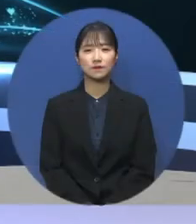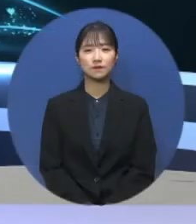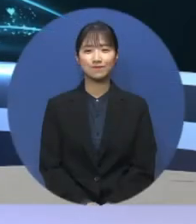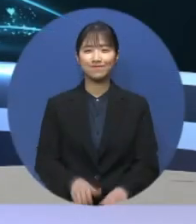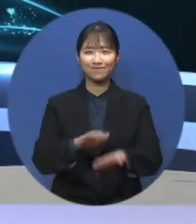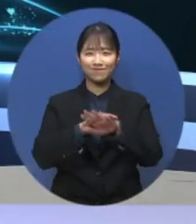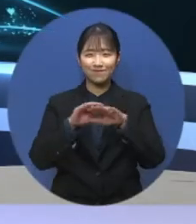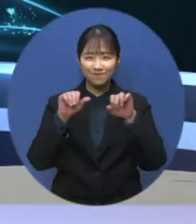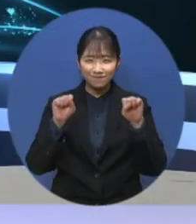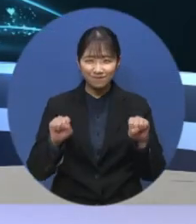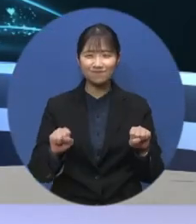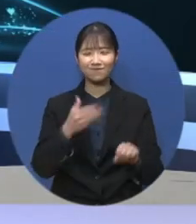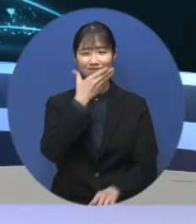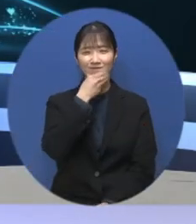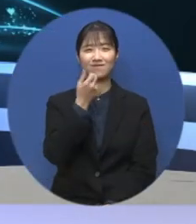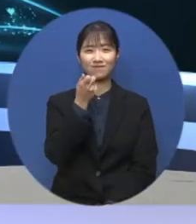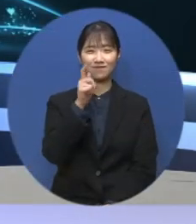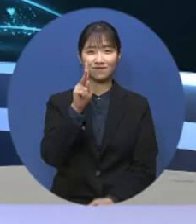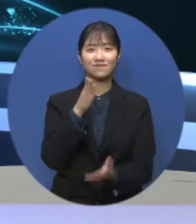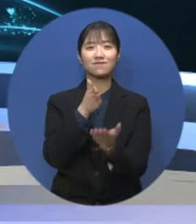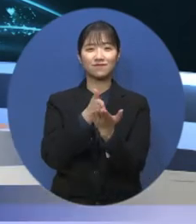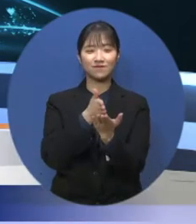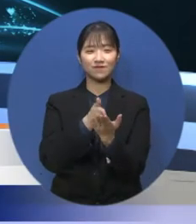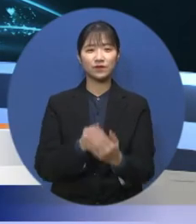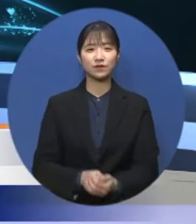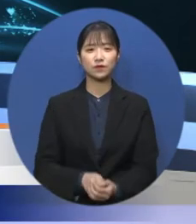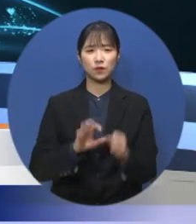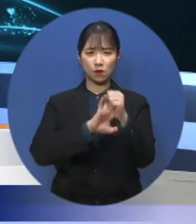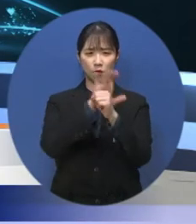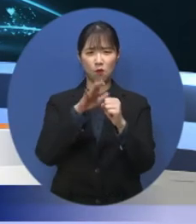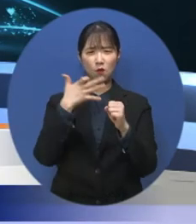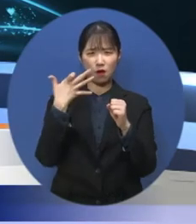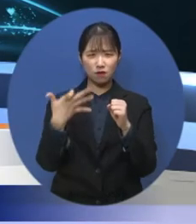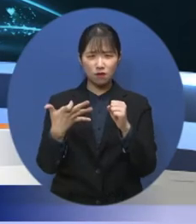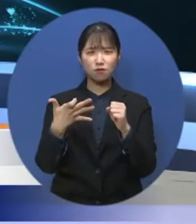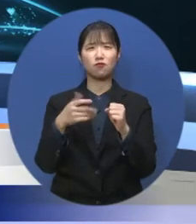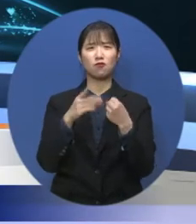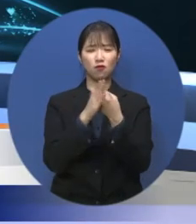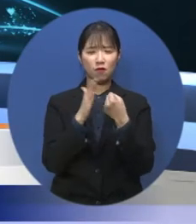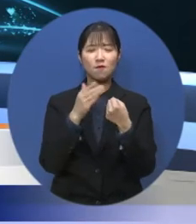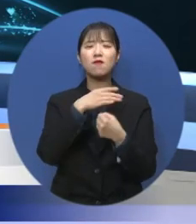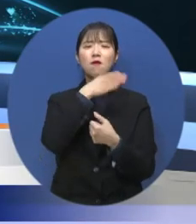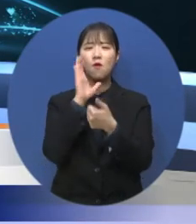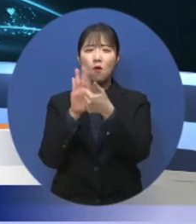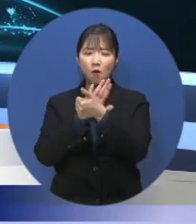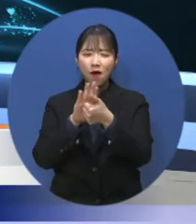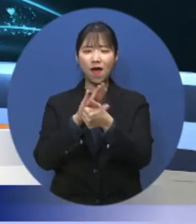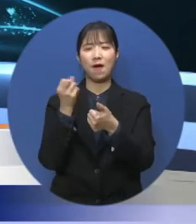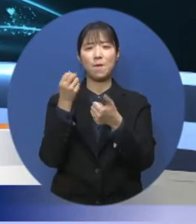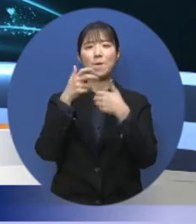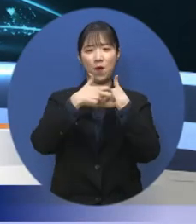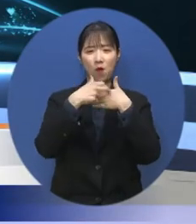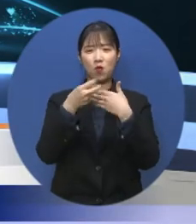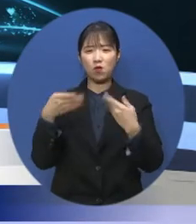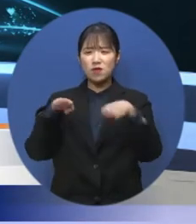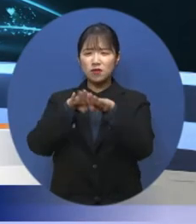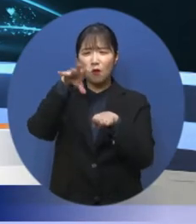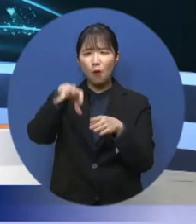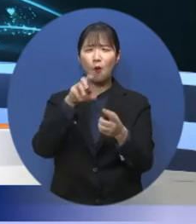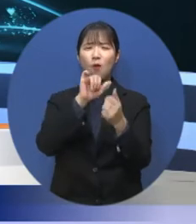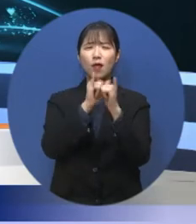시청자 여러분 안녕하십니까? 복지TV 뉴스입니다. 코로나19로 인해 요양병원과 시설에 있는 가족과 지인을 만날 수